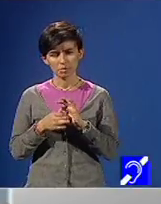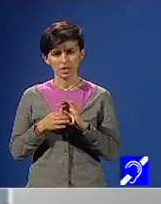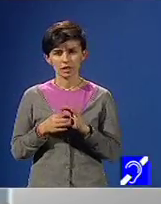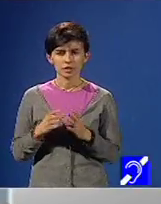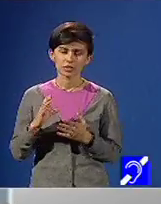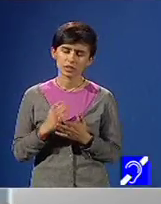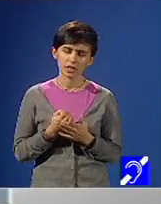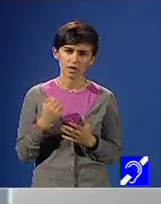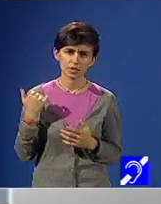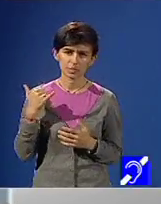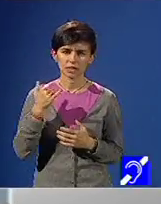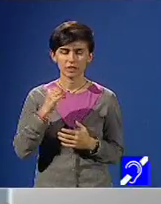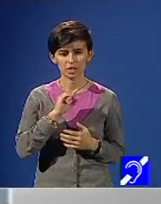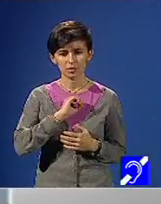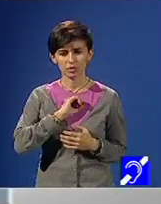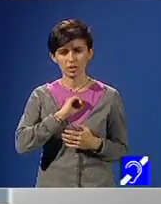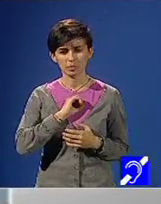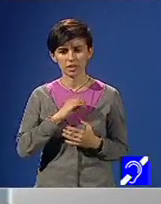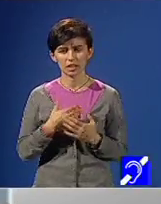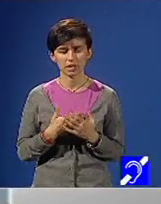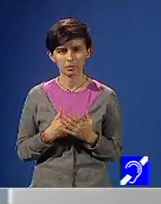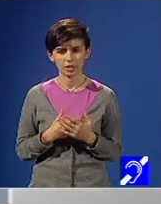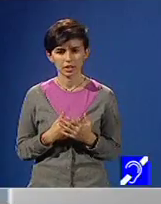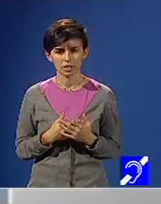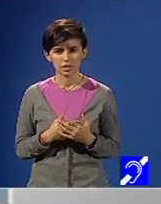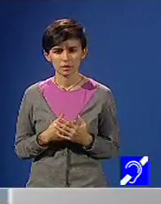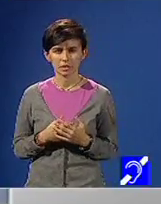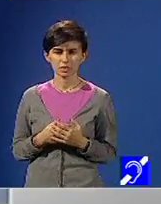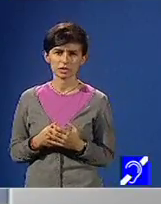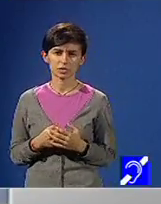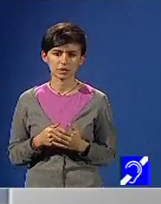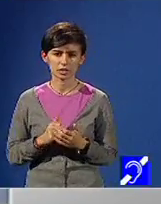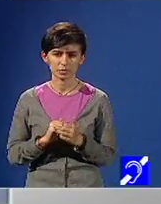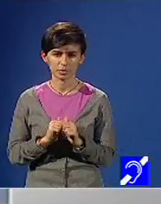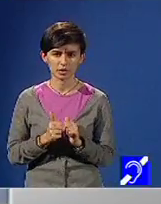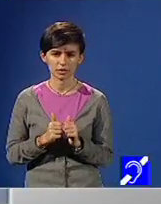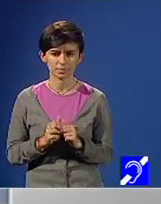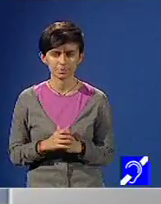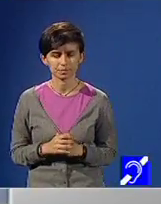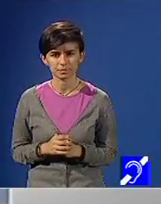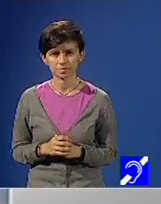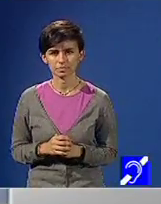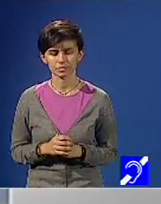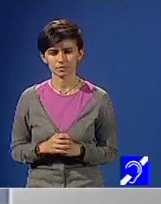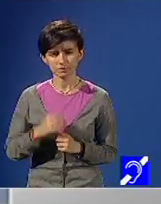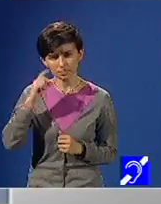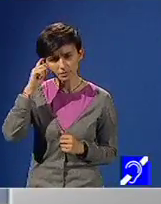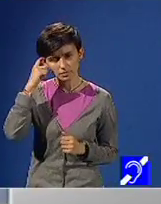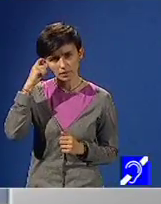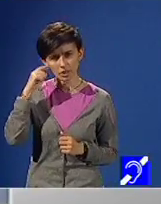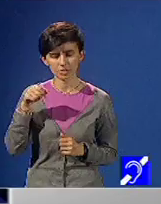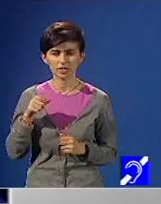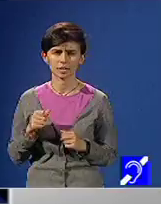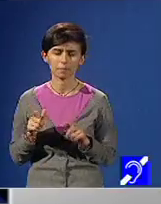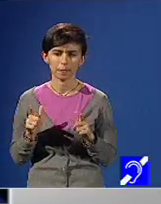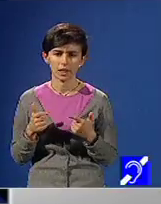cu brio, să ne întoarcem cu o medalie pentru culorile care le iubim atât de mult. Știm că toată această aventură și costă foarte